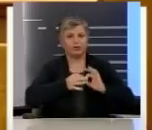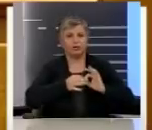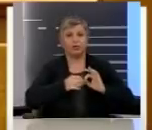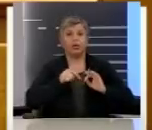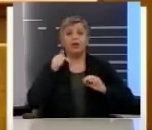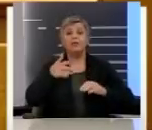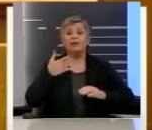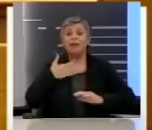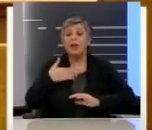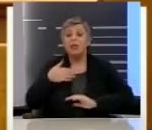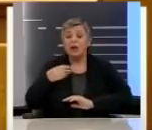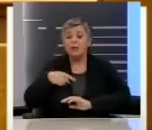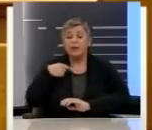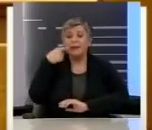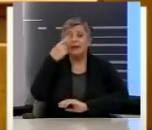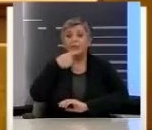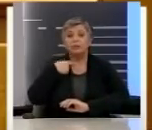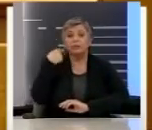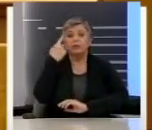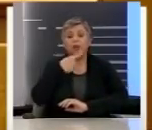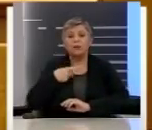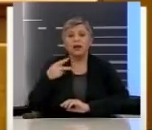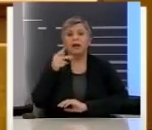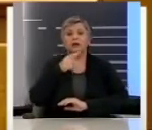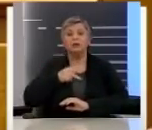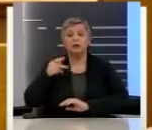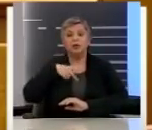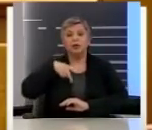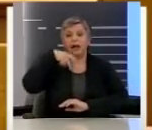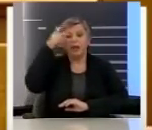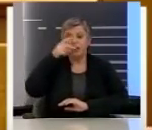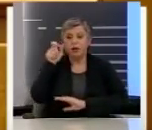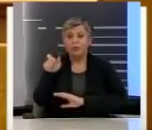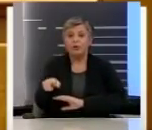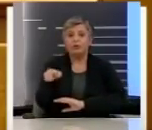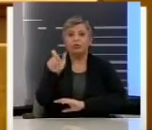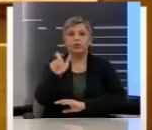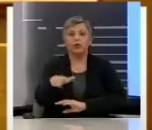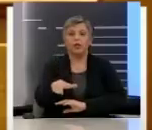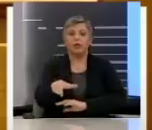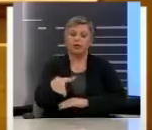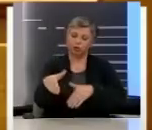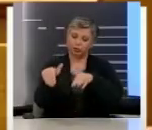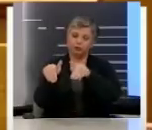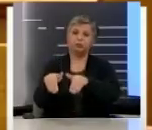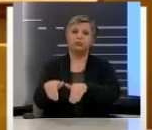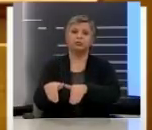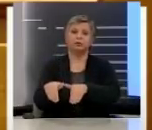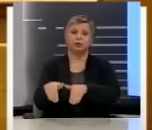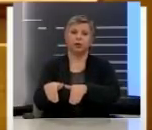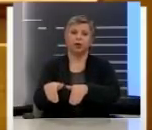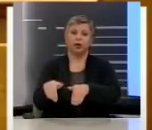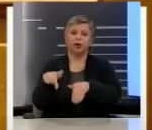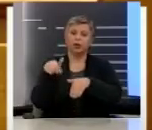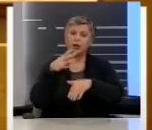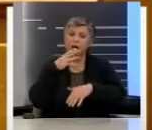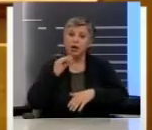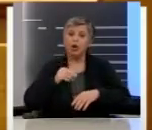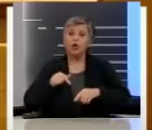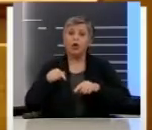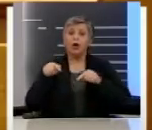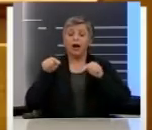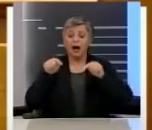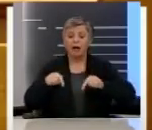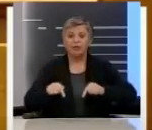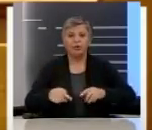ατομικών ελευθεριών και δικαιωμάτων. Όπως άλλωστε αρμόζει σε ένα σύγχρονο ευρωπαϊκό κράτος